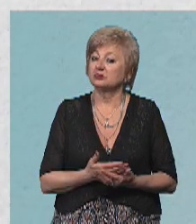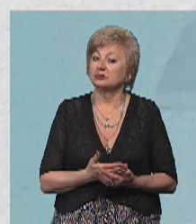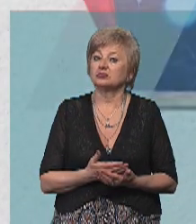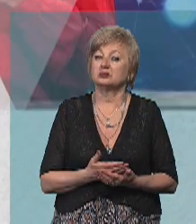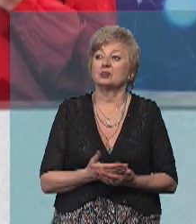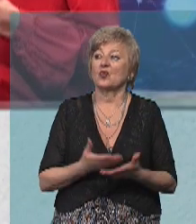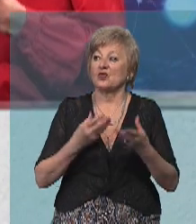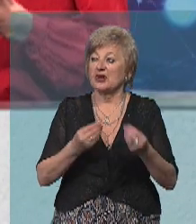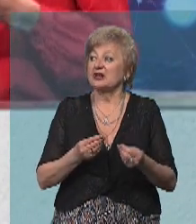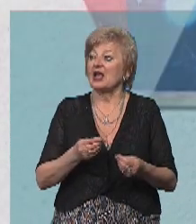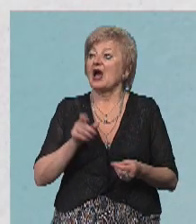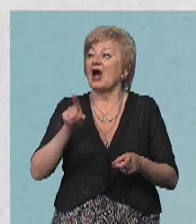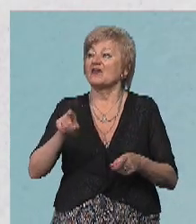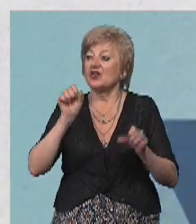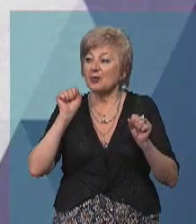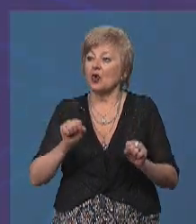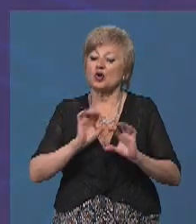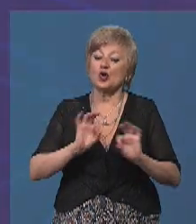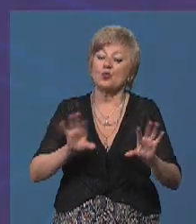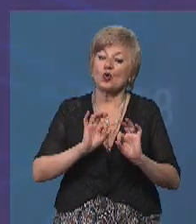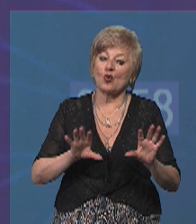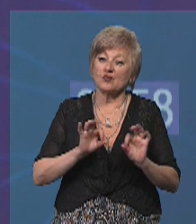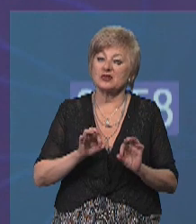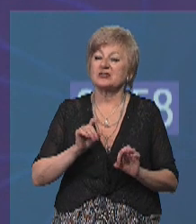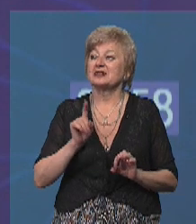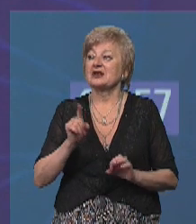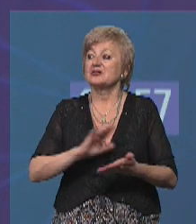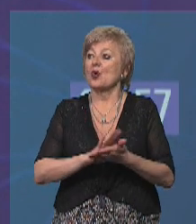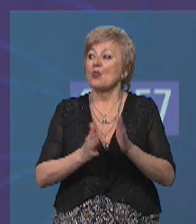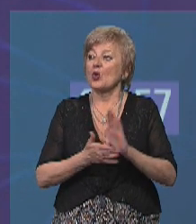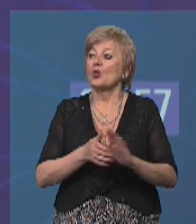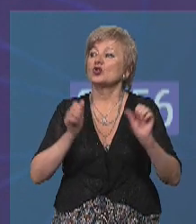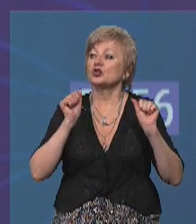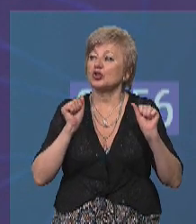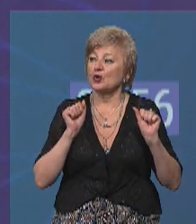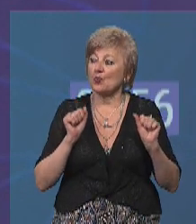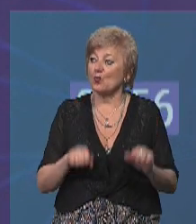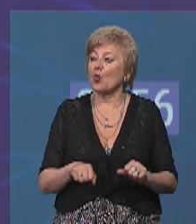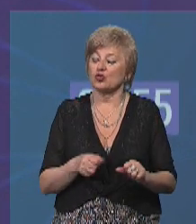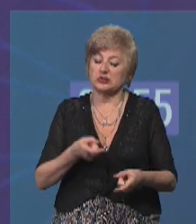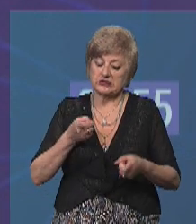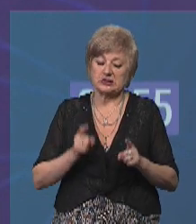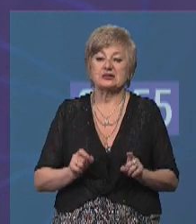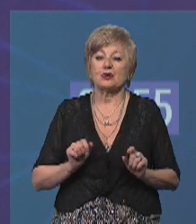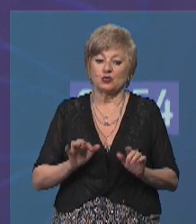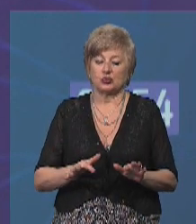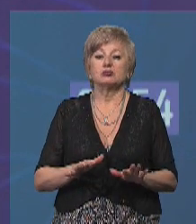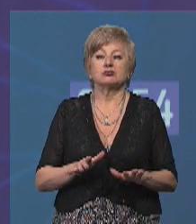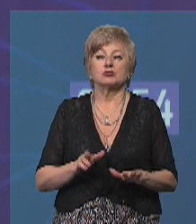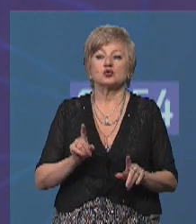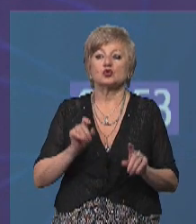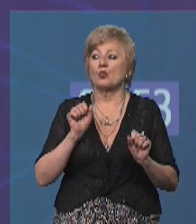це впливати. Чи не могли б ви прокоментувати, які з цих положень можуть насправді бути дієвими і які